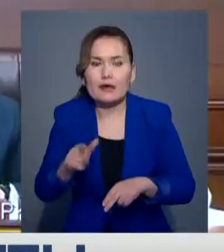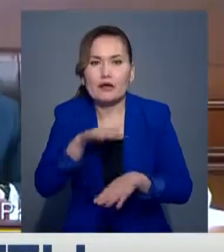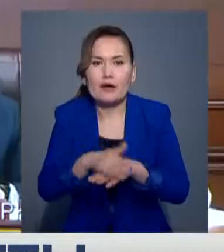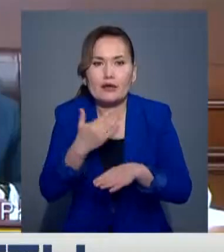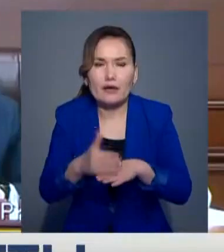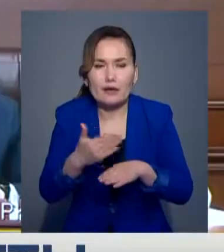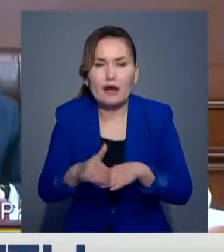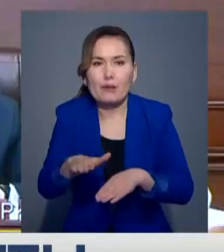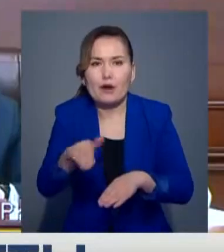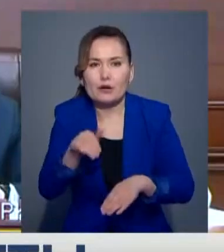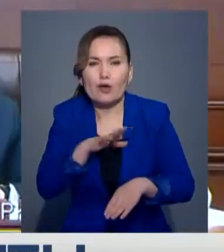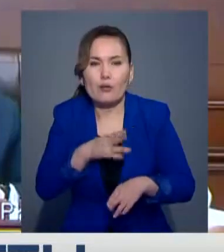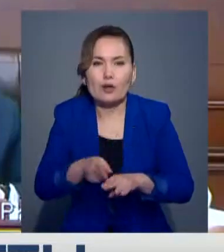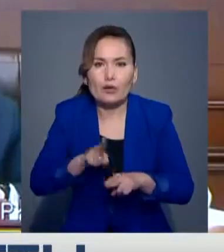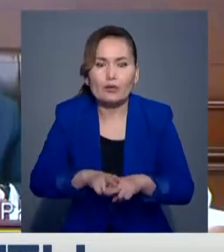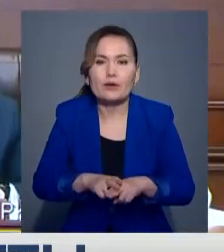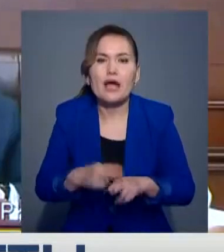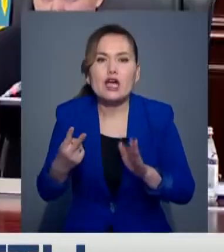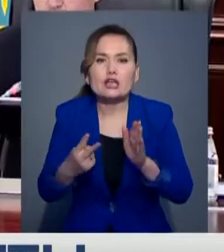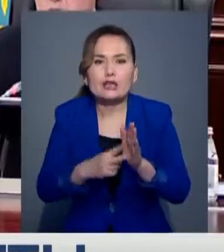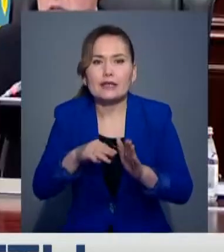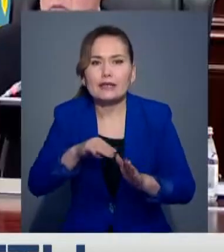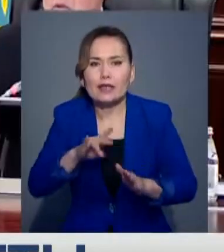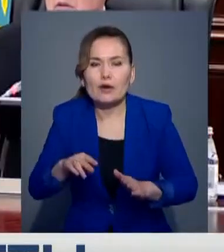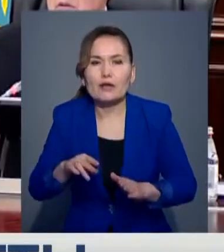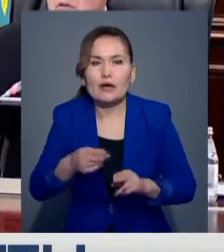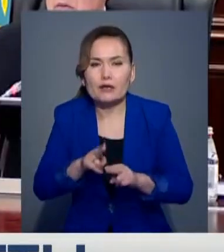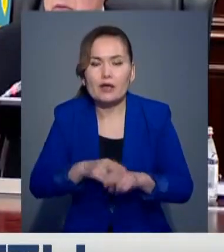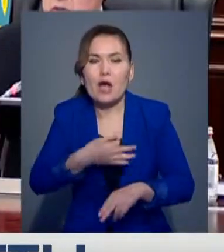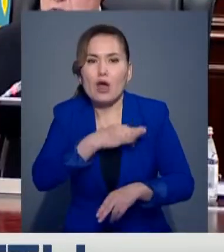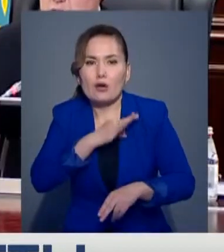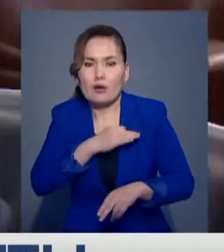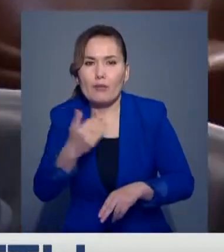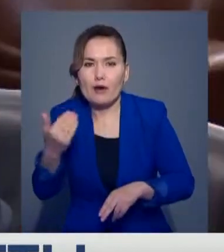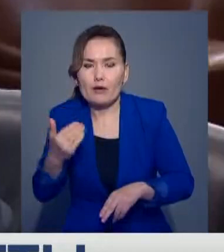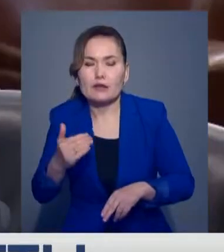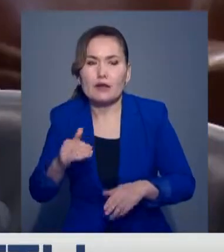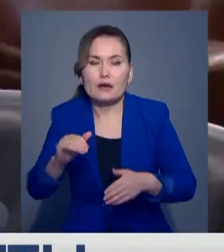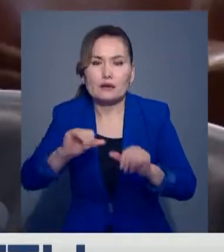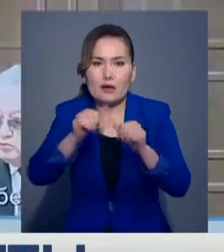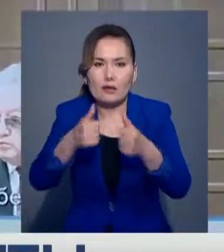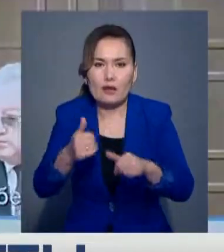13,8 триллион теңге қарыз алған, оның 7 триллионын заңды тұлғалар рәсімдепті.